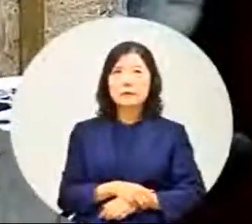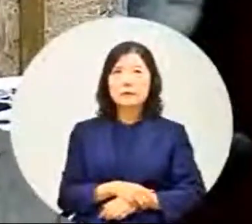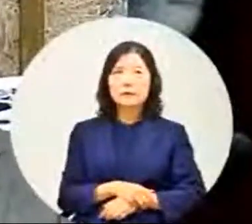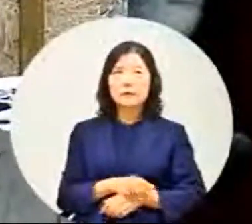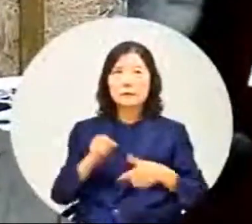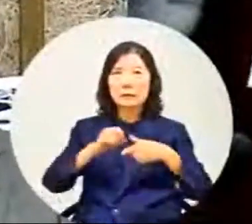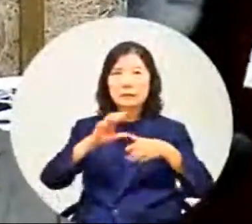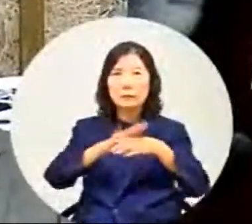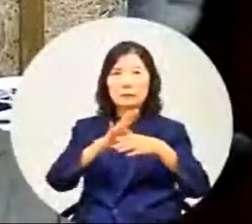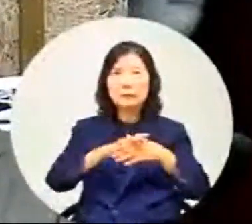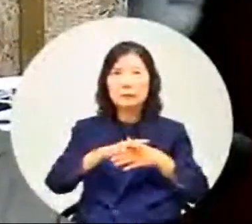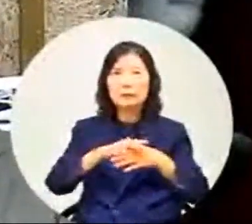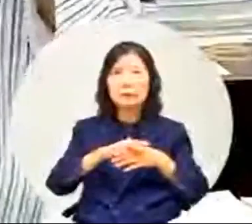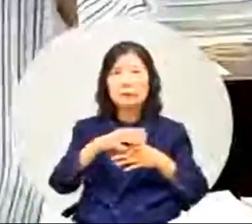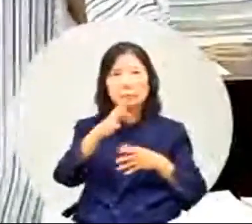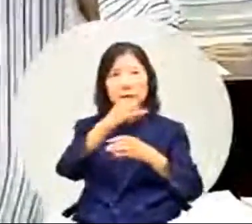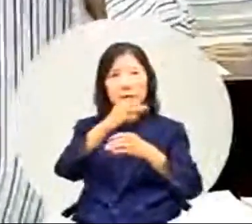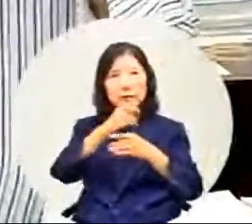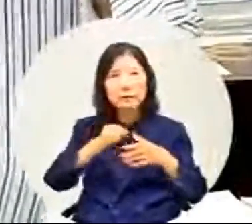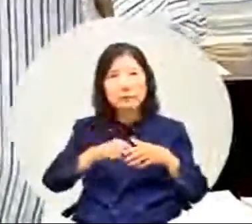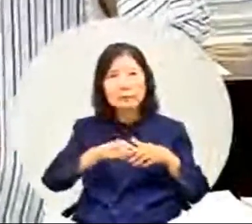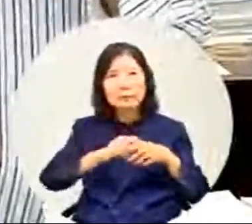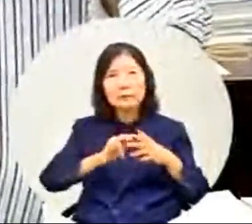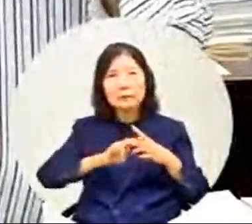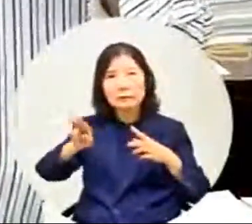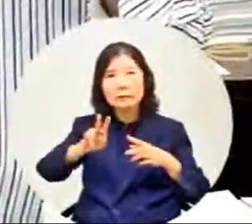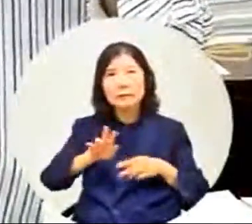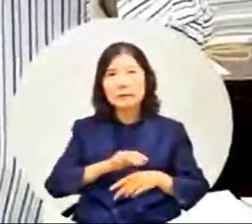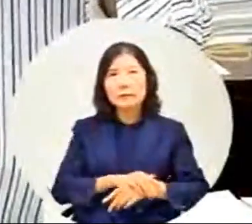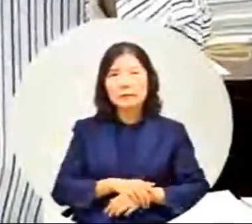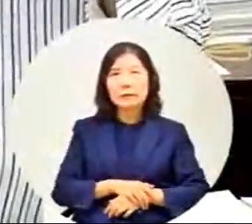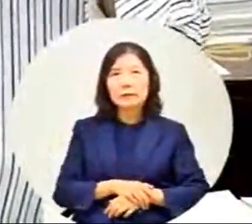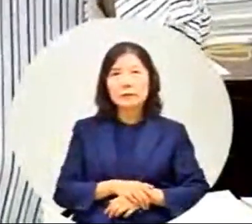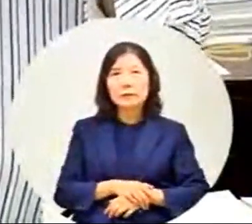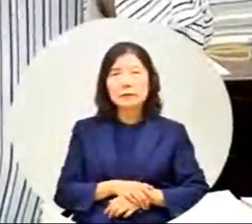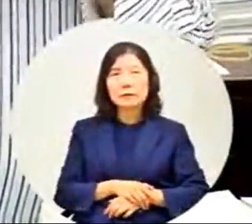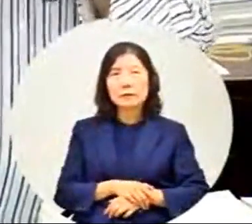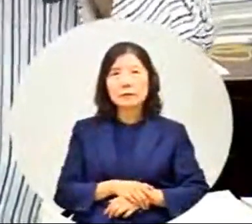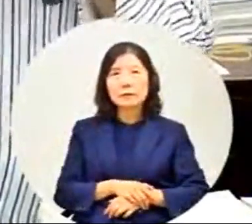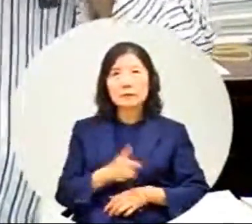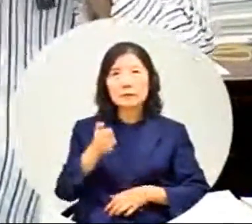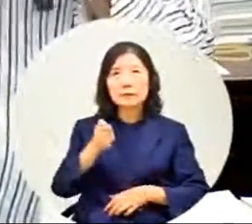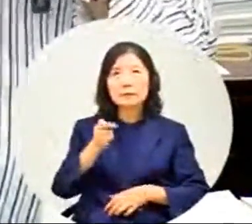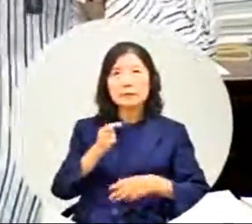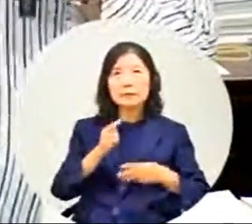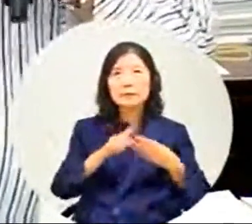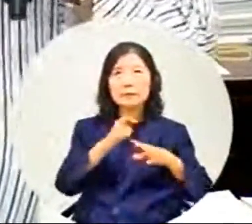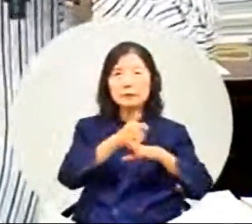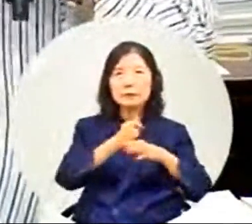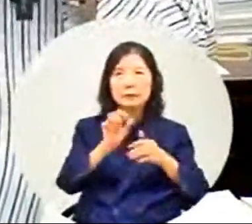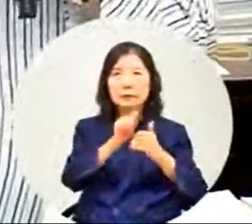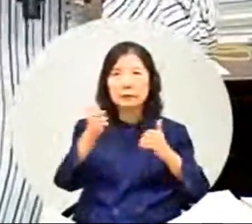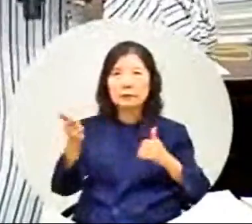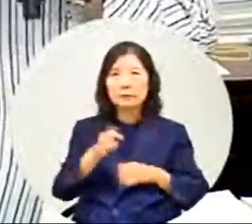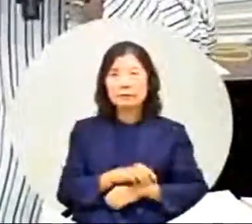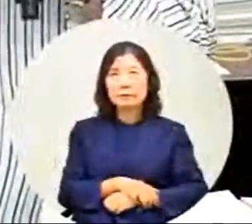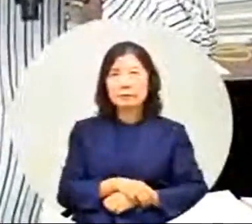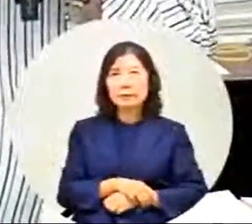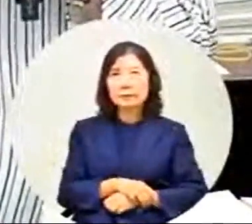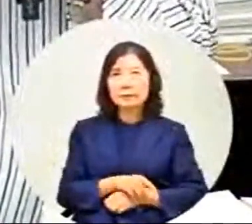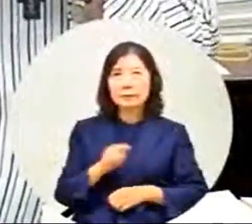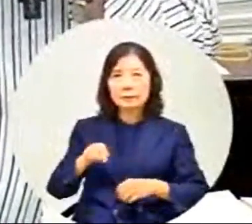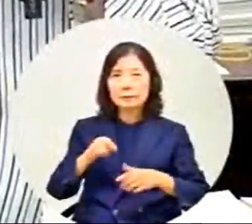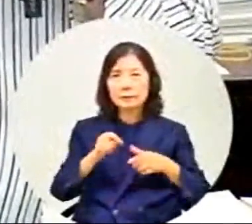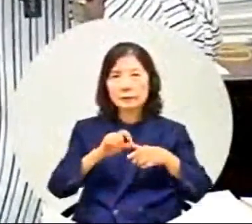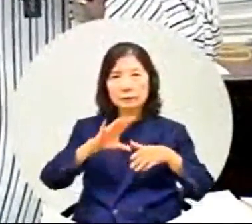公文发文日期什么时候？ 谢谢那个主席，谢谢议员哈。 那这一份